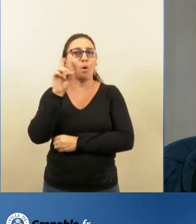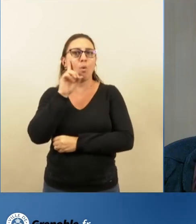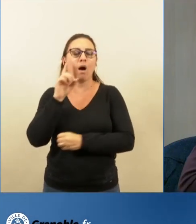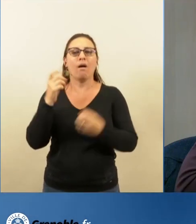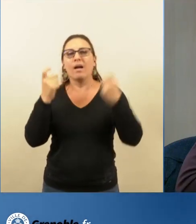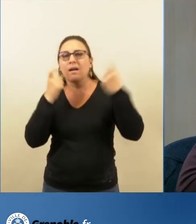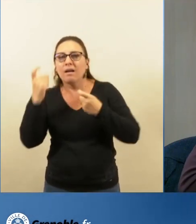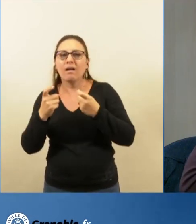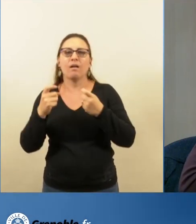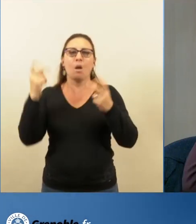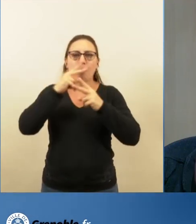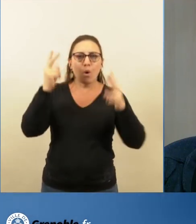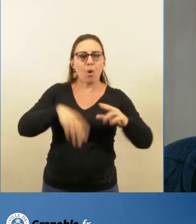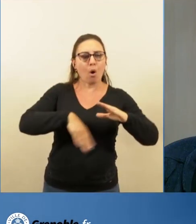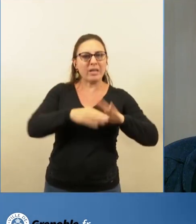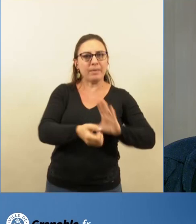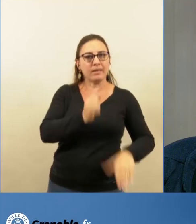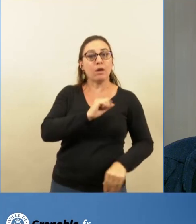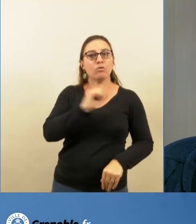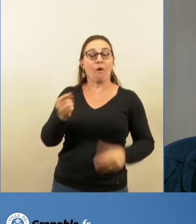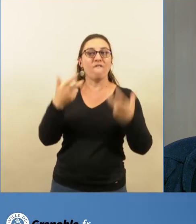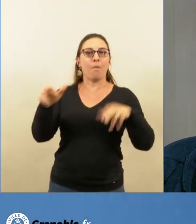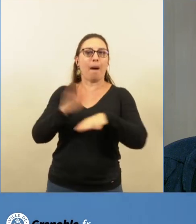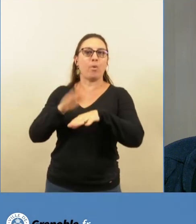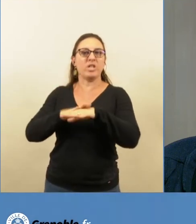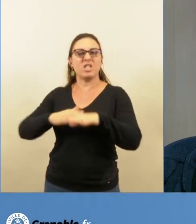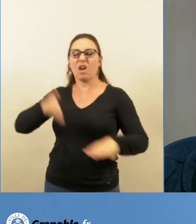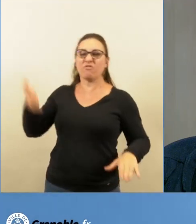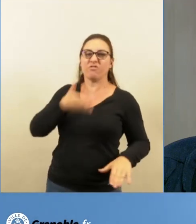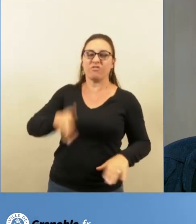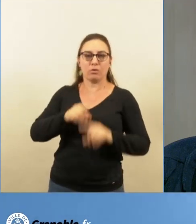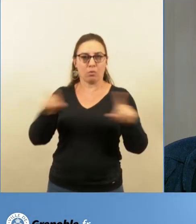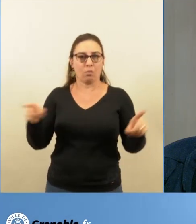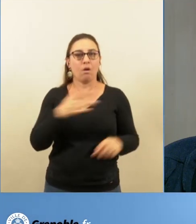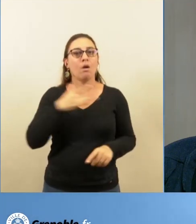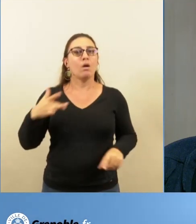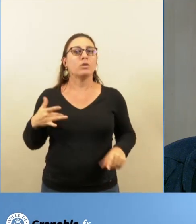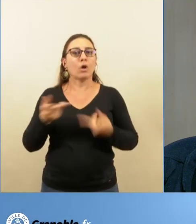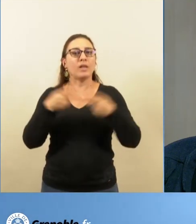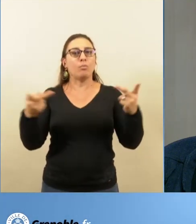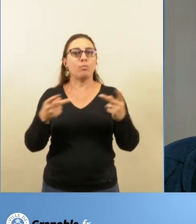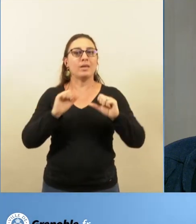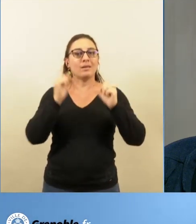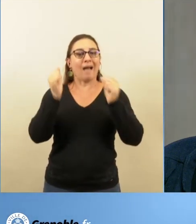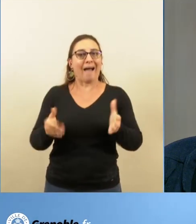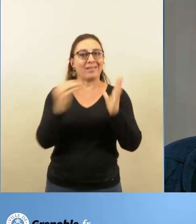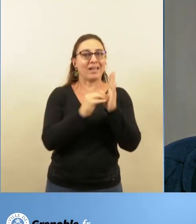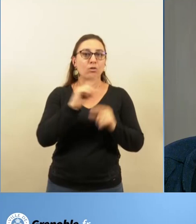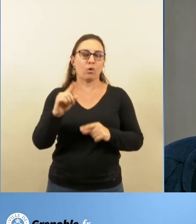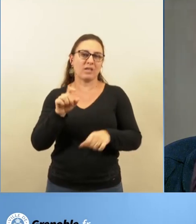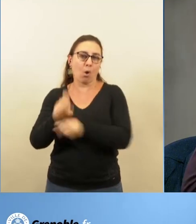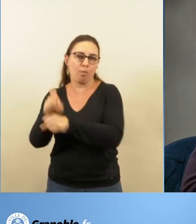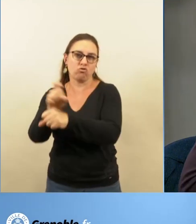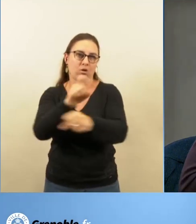limiter les émissions de polluants ils cherchent à éviter le blâme politique ce n'est pas un arrêté de santé publique c'est un arrêté d'esquive du reproche et à vouloir ménager